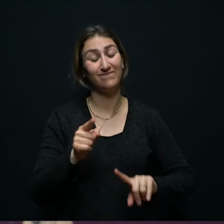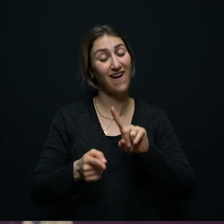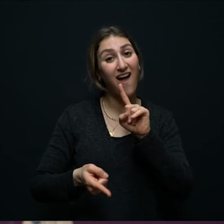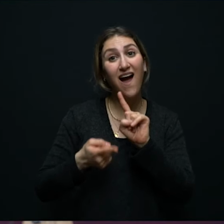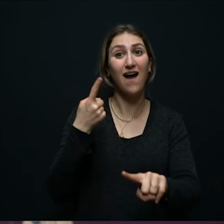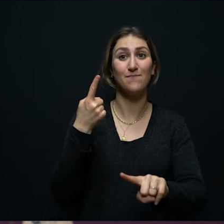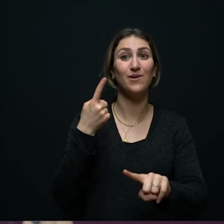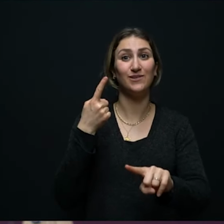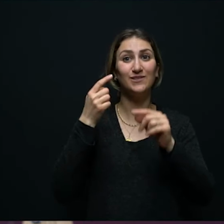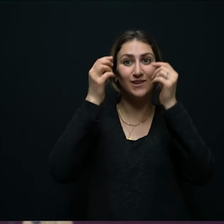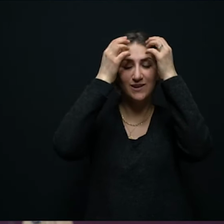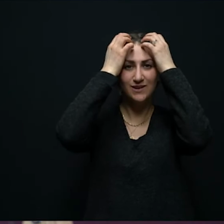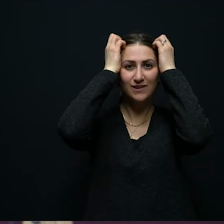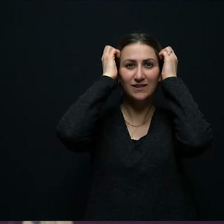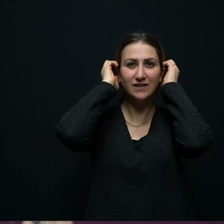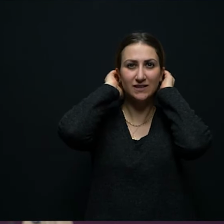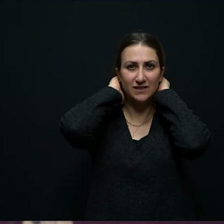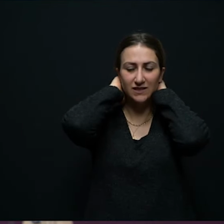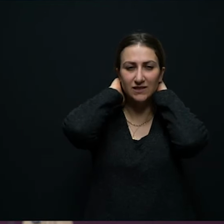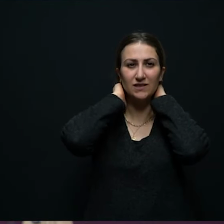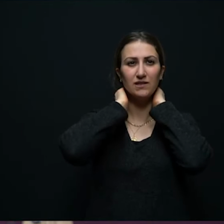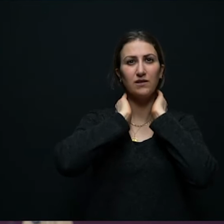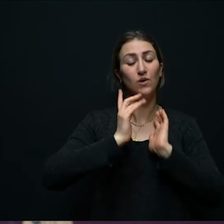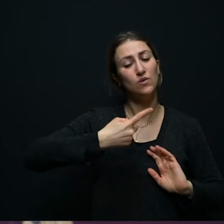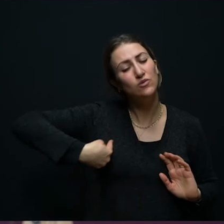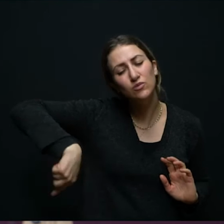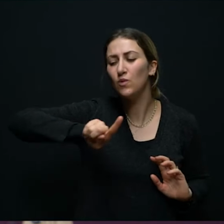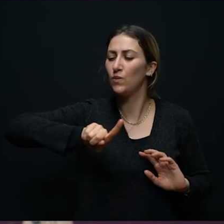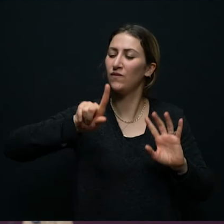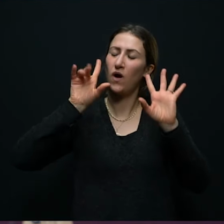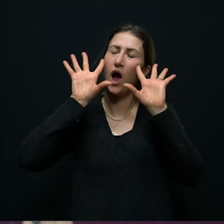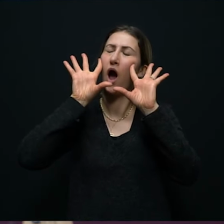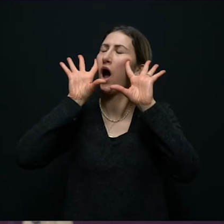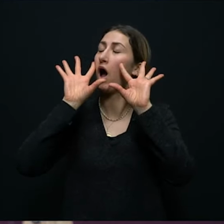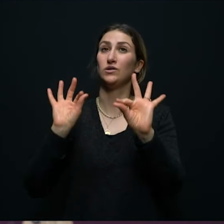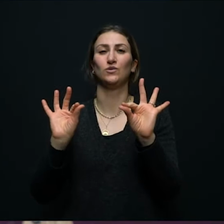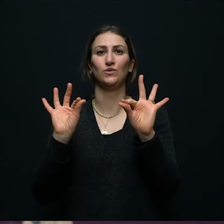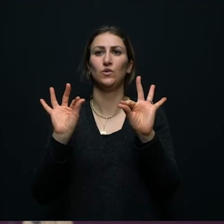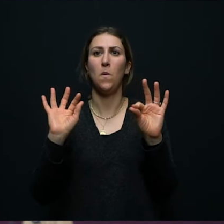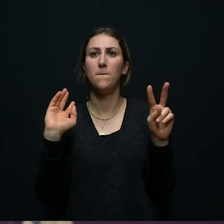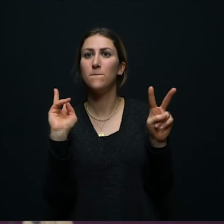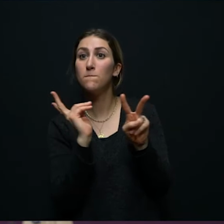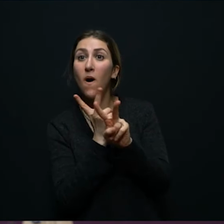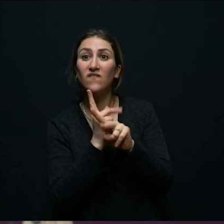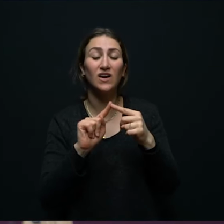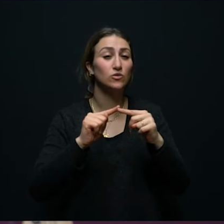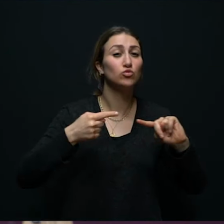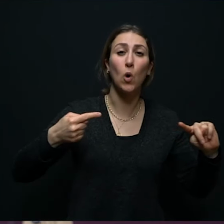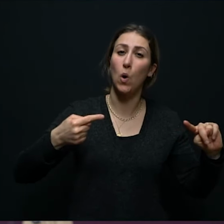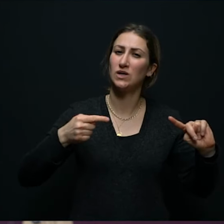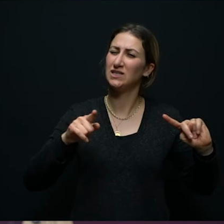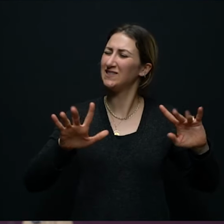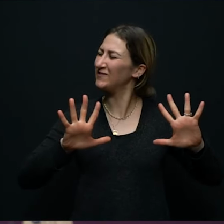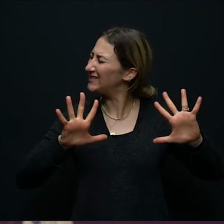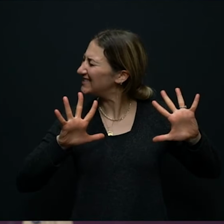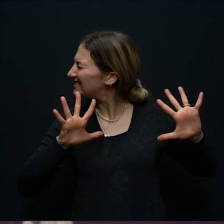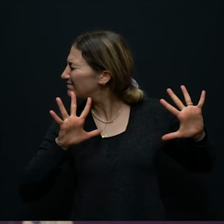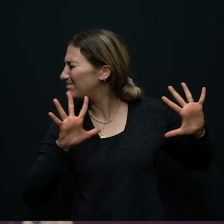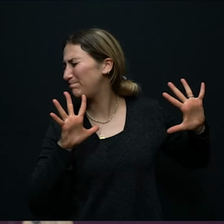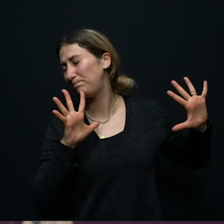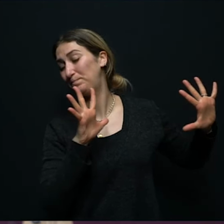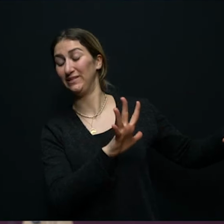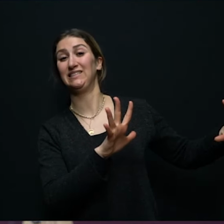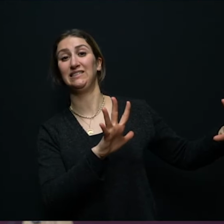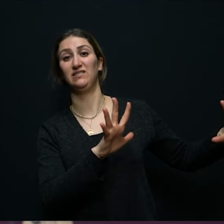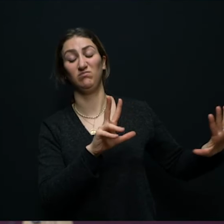et certains de mal qu'on qu'on a maintenant il ya certaines choses qu'on a maintenant on